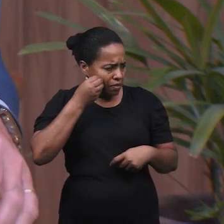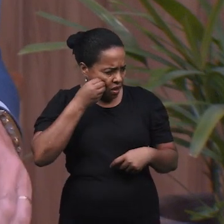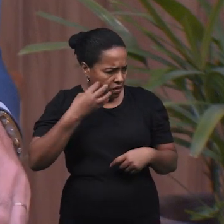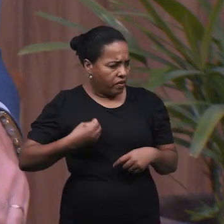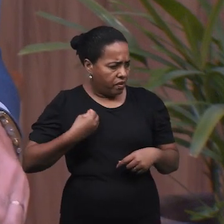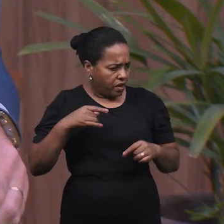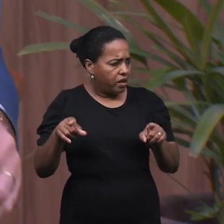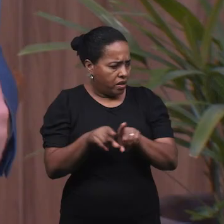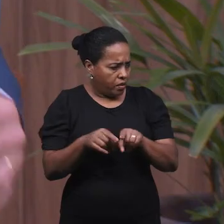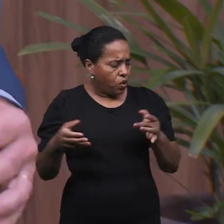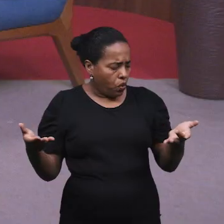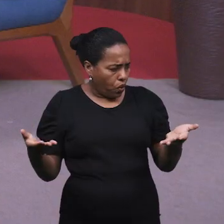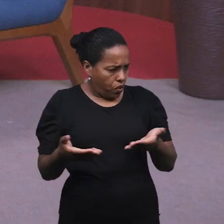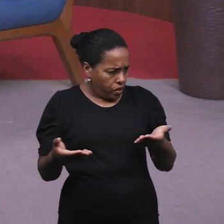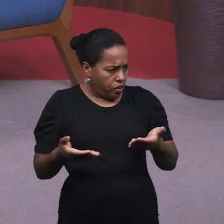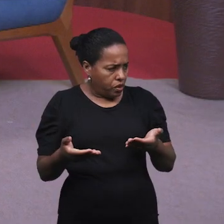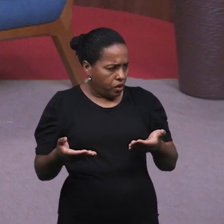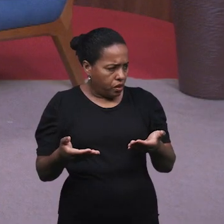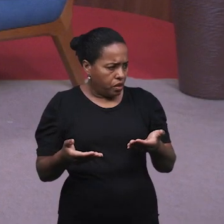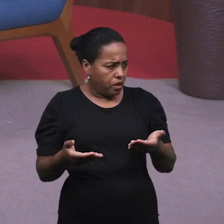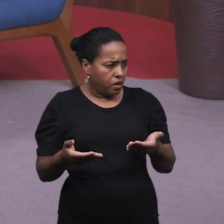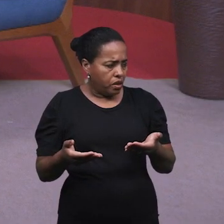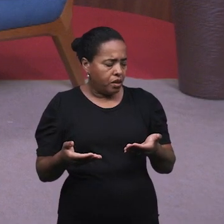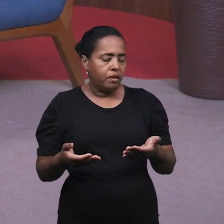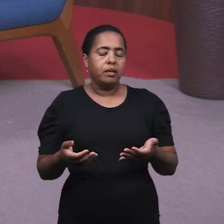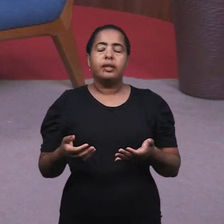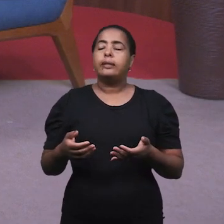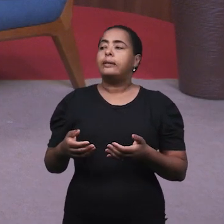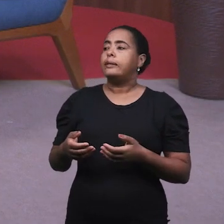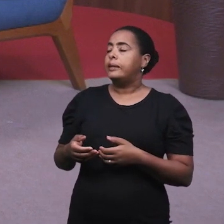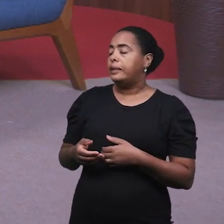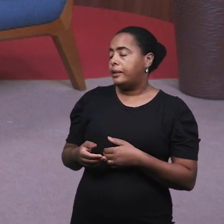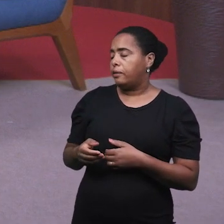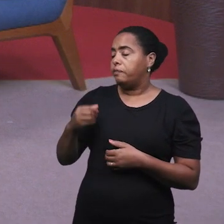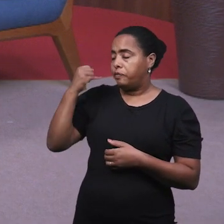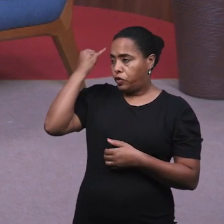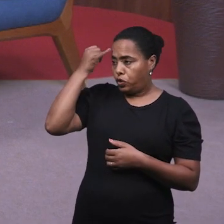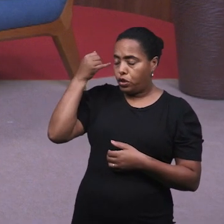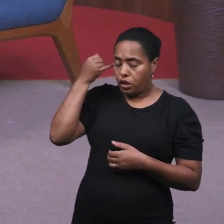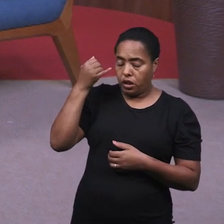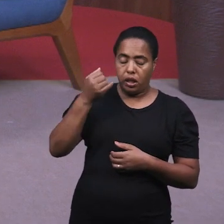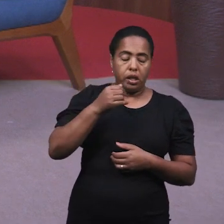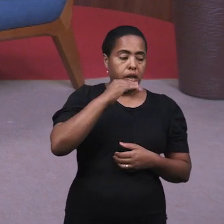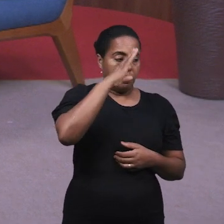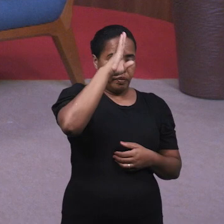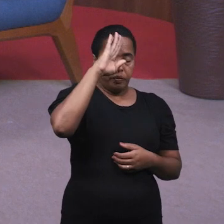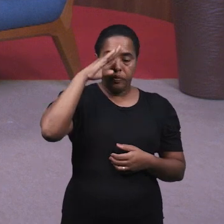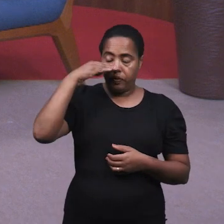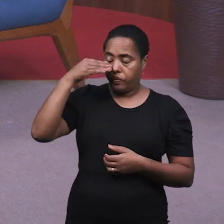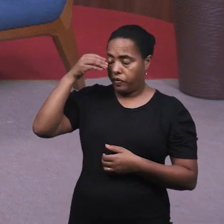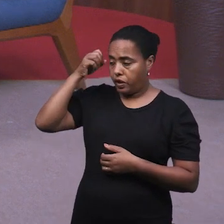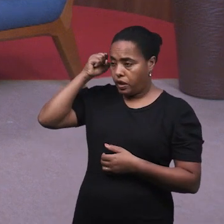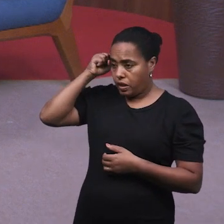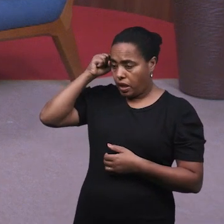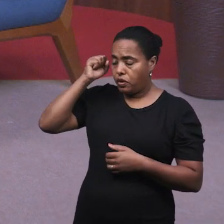Josias, ces jours, nous avons cité ici des histoires, des personnes